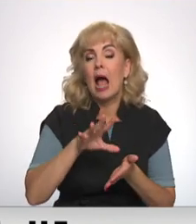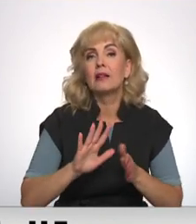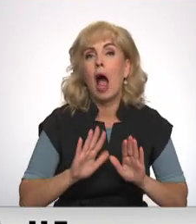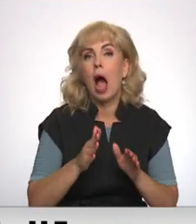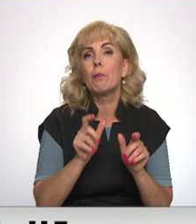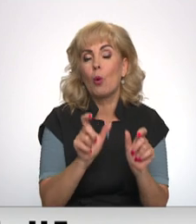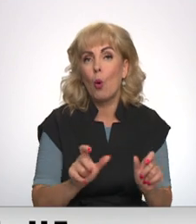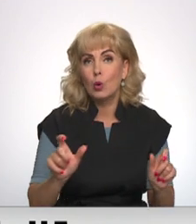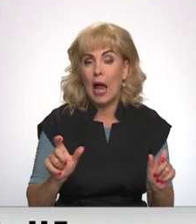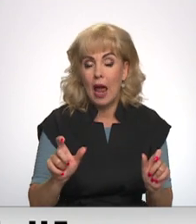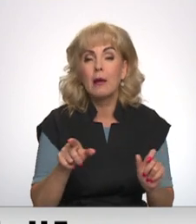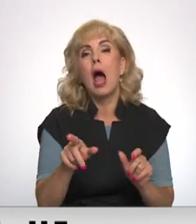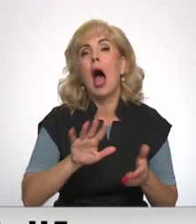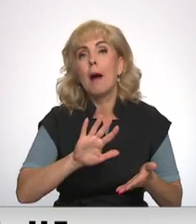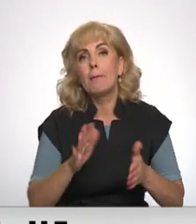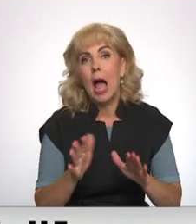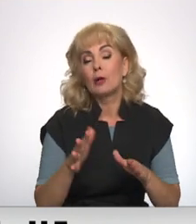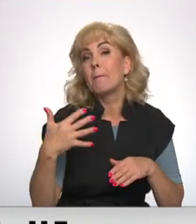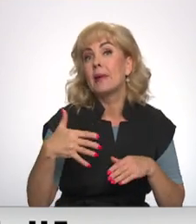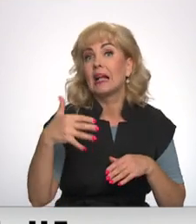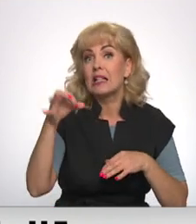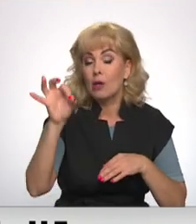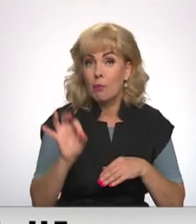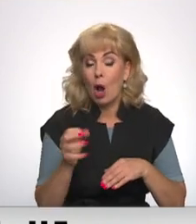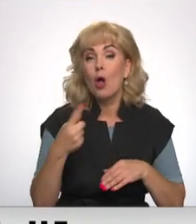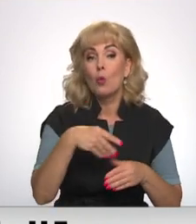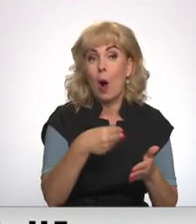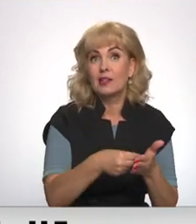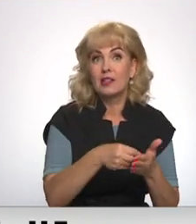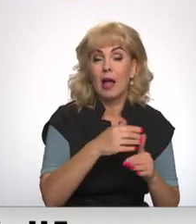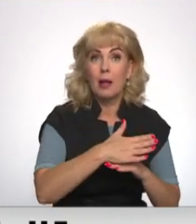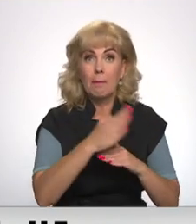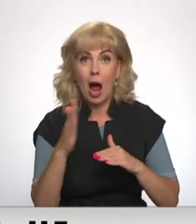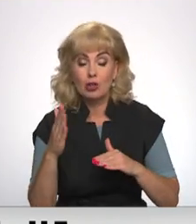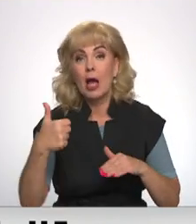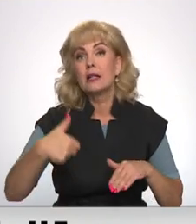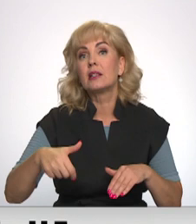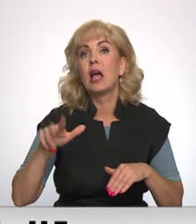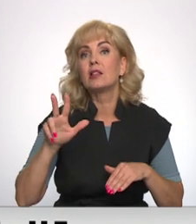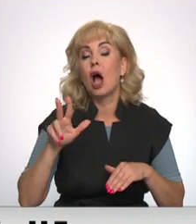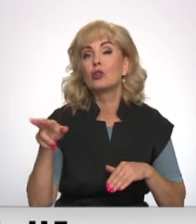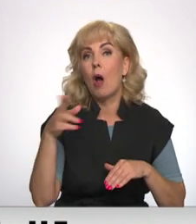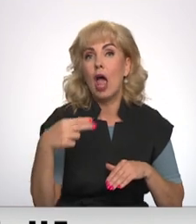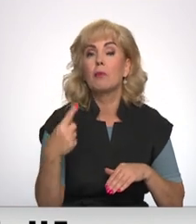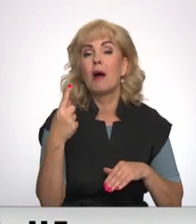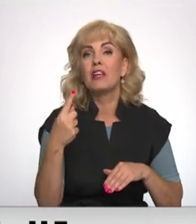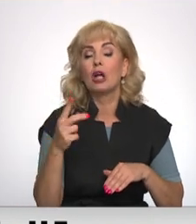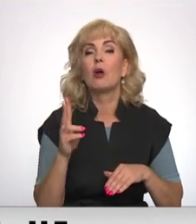pakalpojumu saņēmējiem. Tās apmērs būs 50% no cenas, kas pārsniedz 68 eiro par